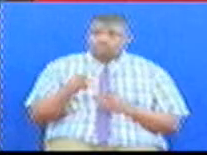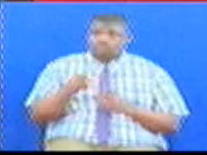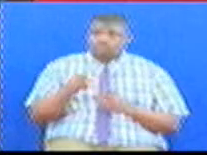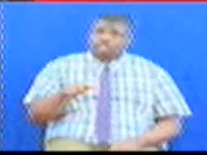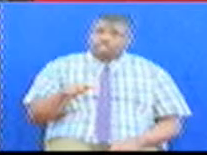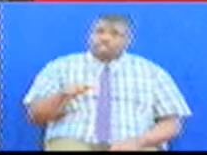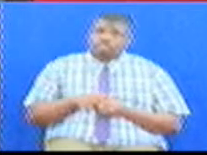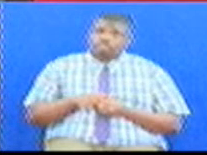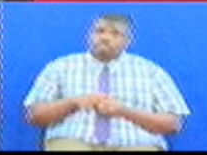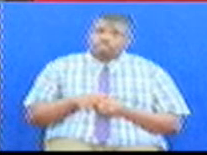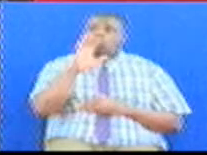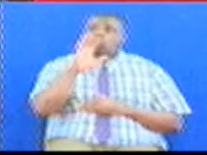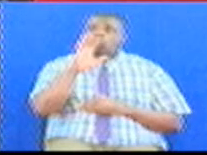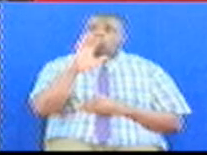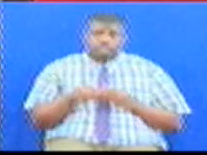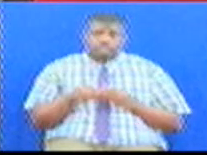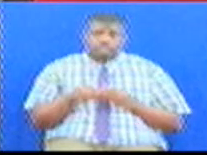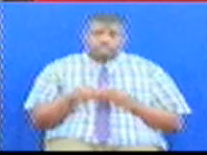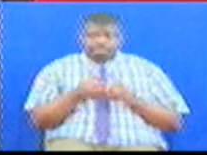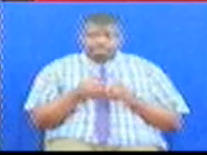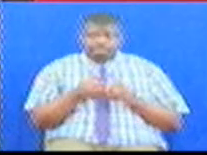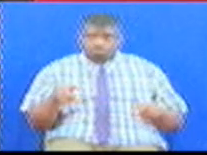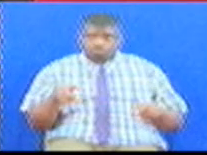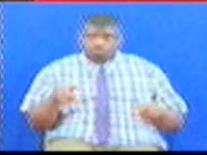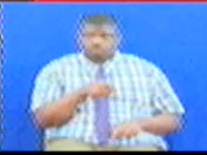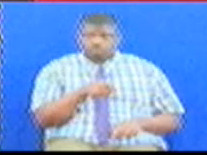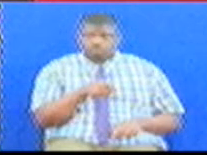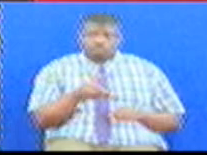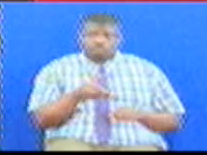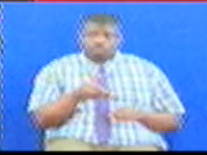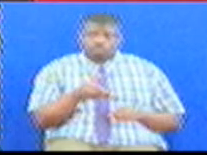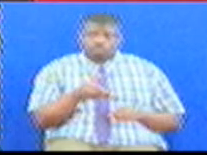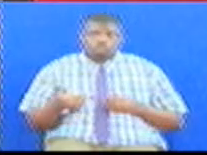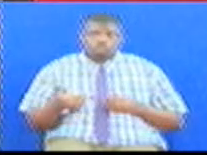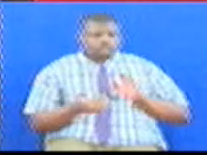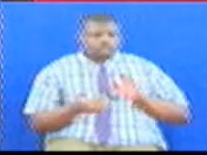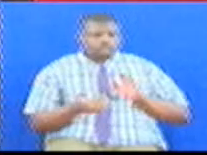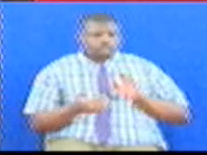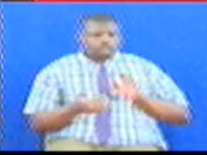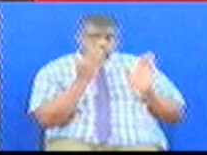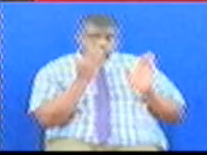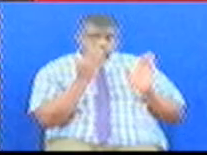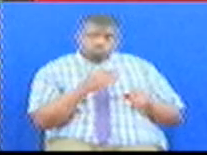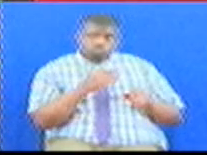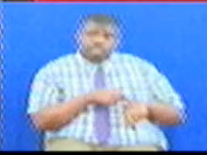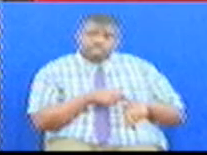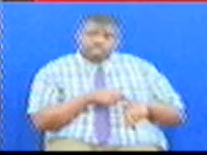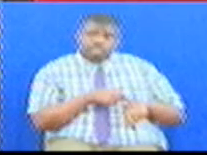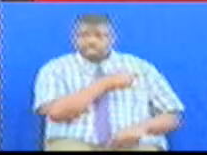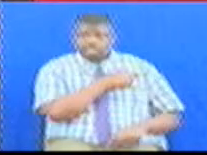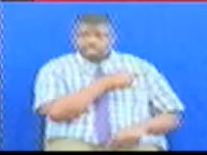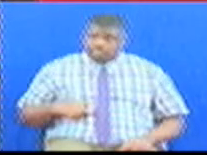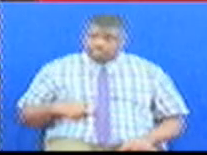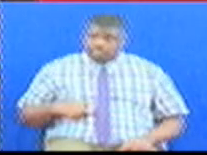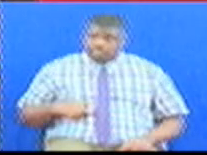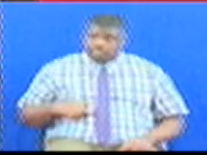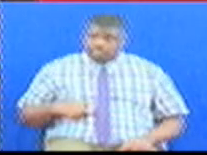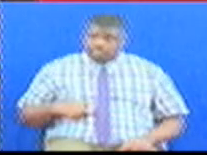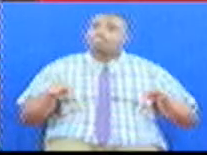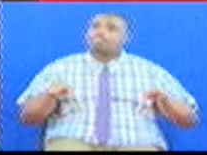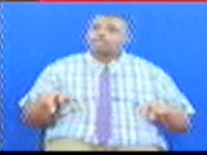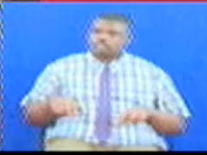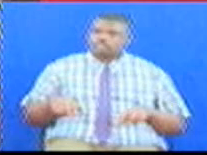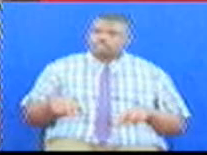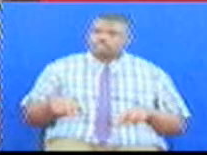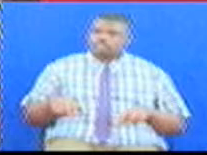yote yaweze kufunguliwa dhidi ya mwanasheria mkuu wakati rais yuko madarakani, hivyo kutoa